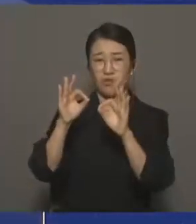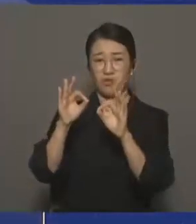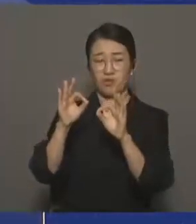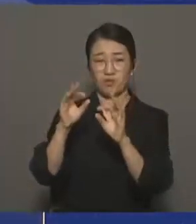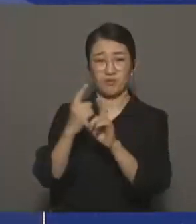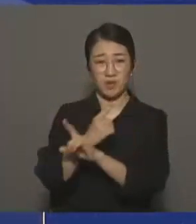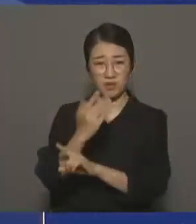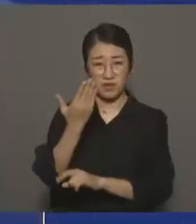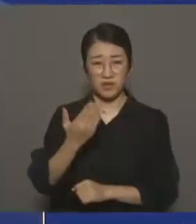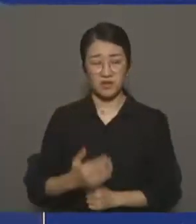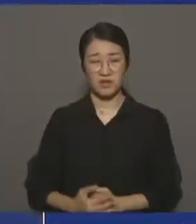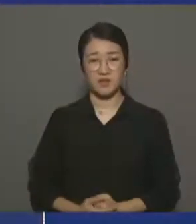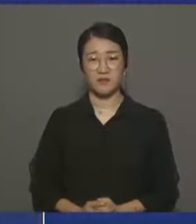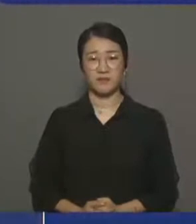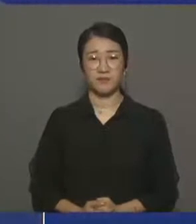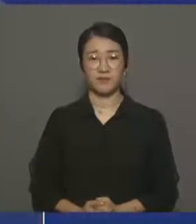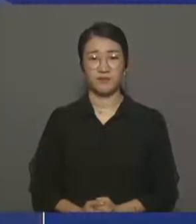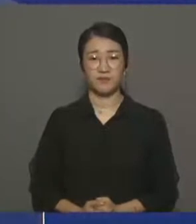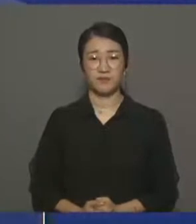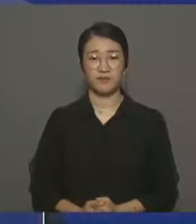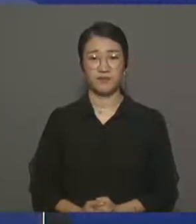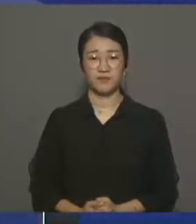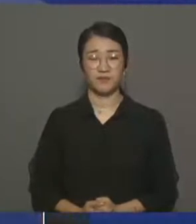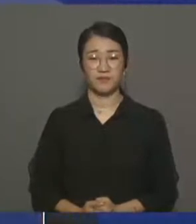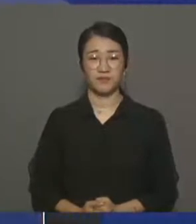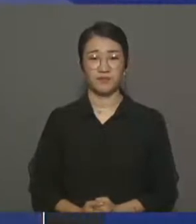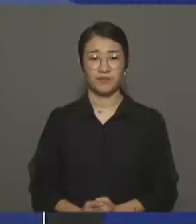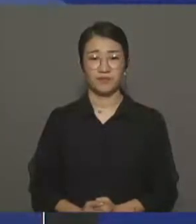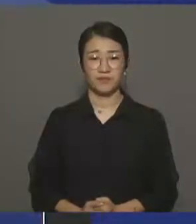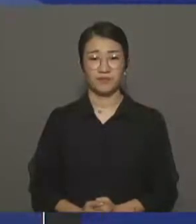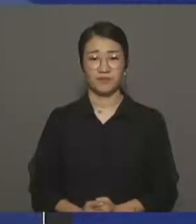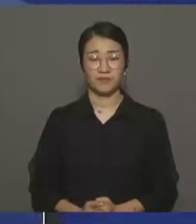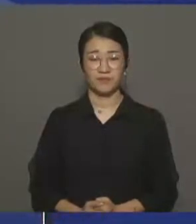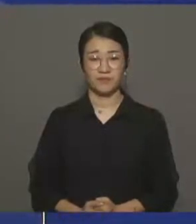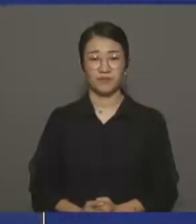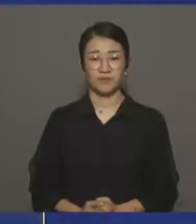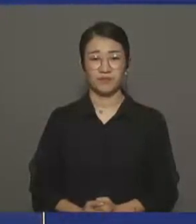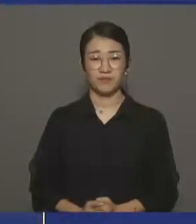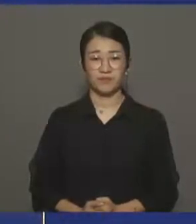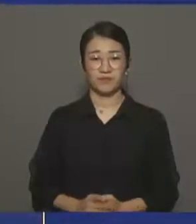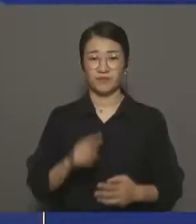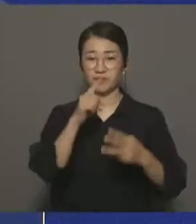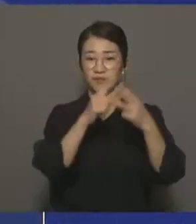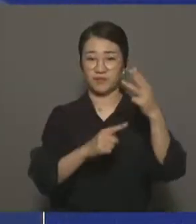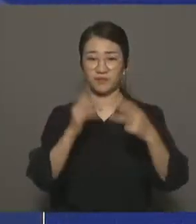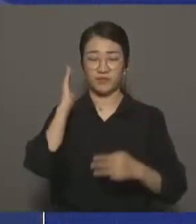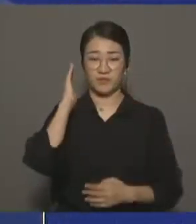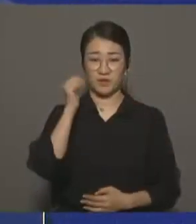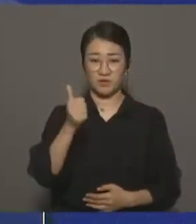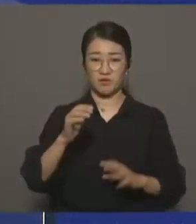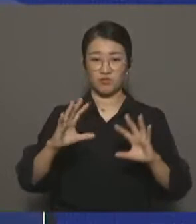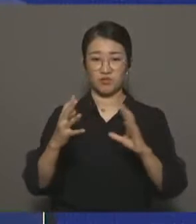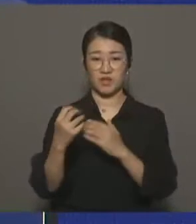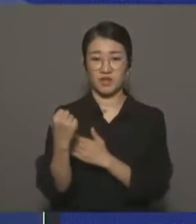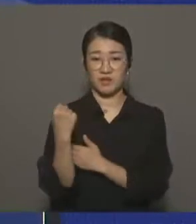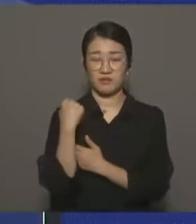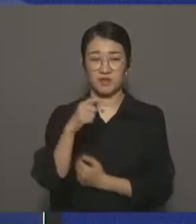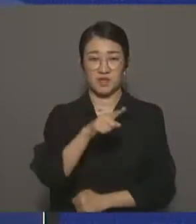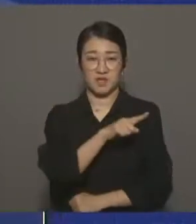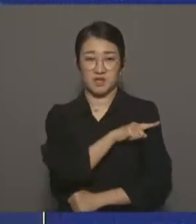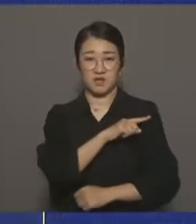정치적으로 떳떳한 민주당의 당대표가 되겠습니다. 그래서 윤석열 대통령과 국민의힘이 가장